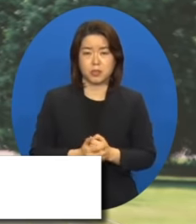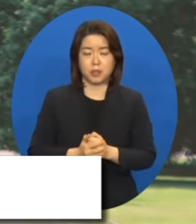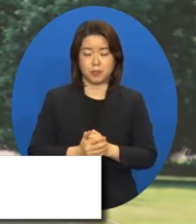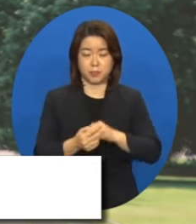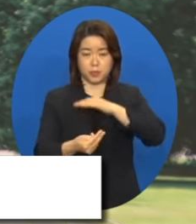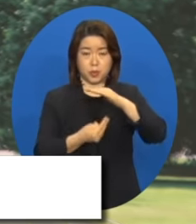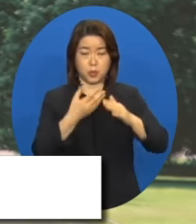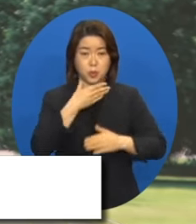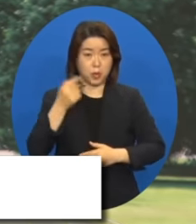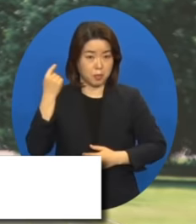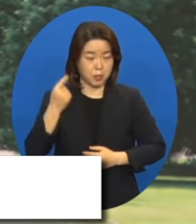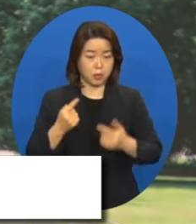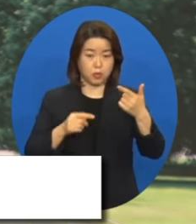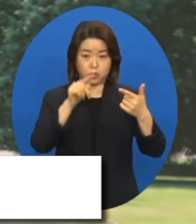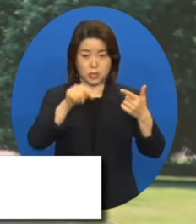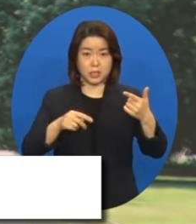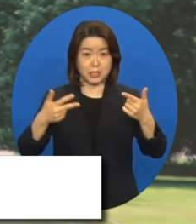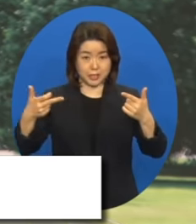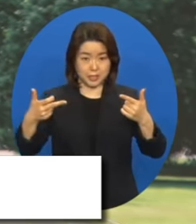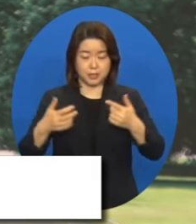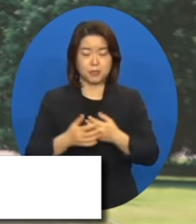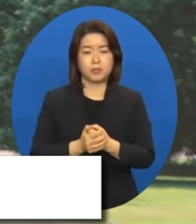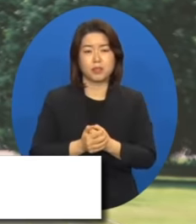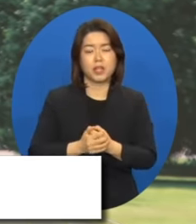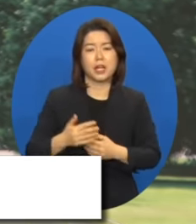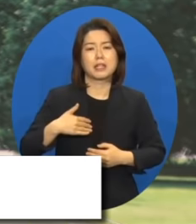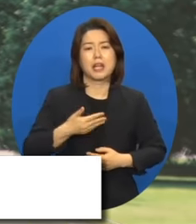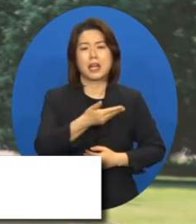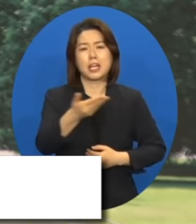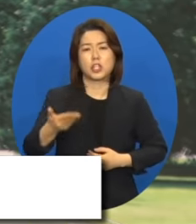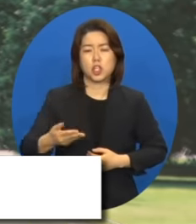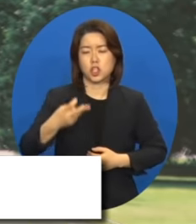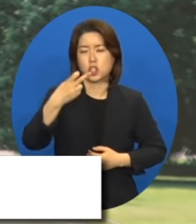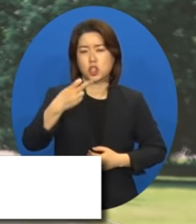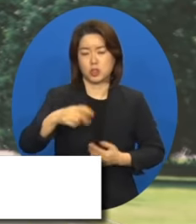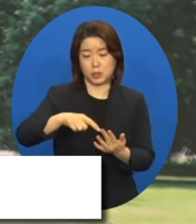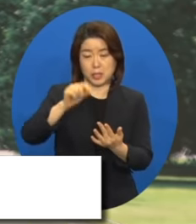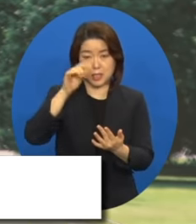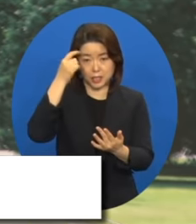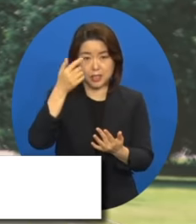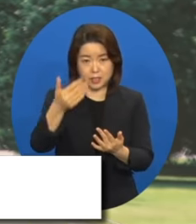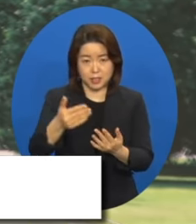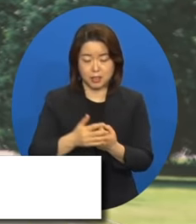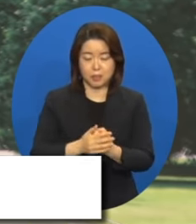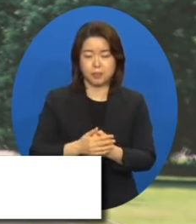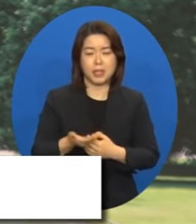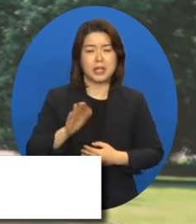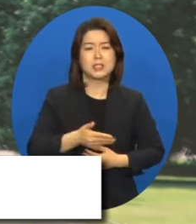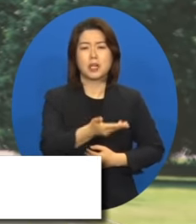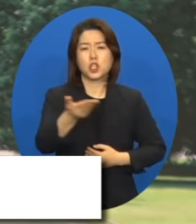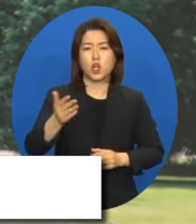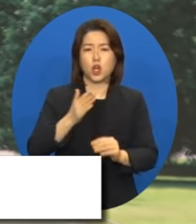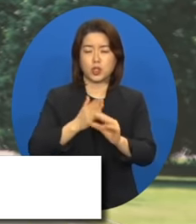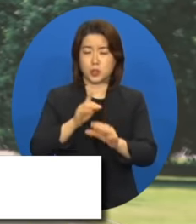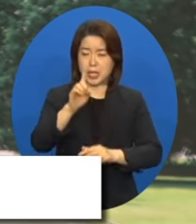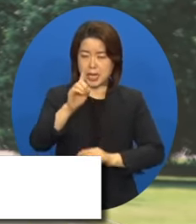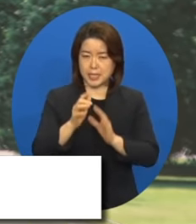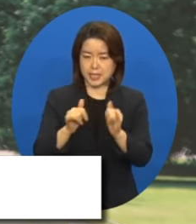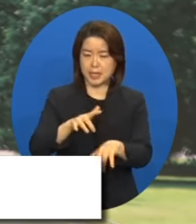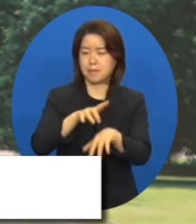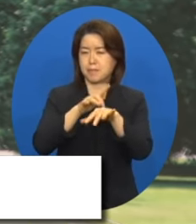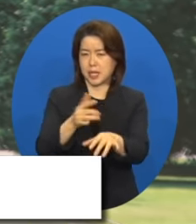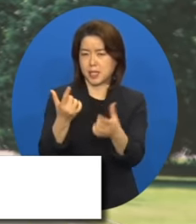요한복음 6장 70절에 내가 너희 열두를 택하지 아니하였느냐, 그러나 너희 중에 한 사람은